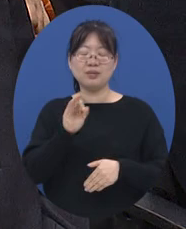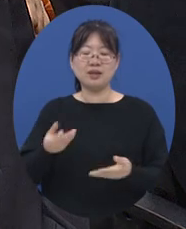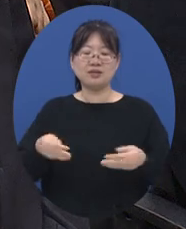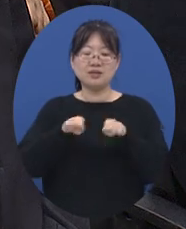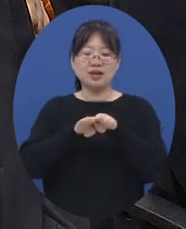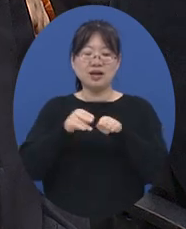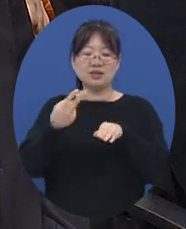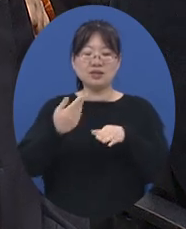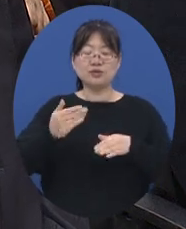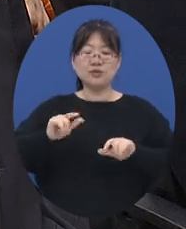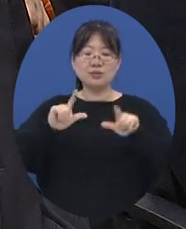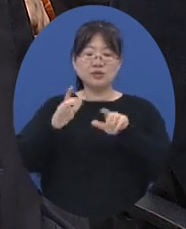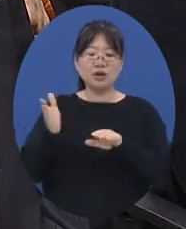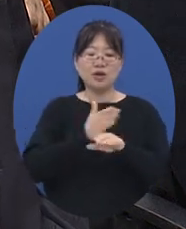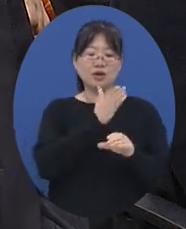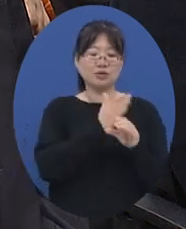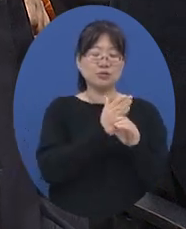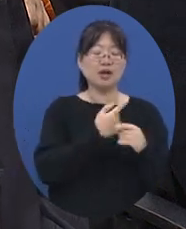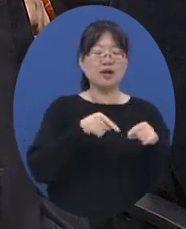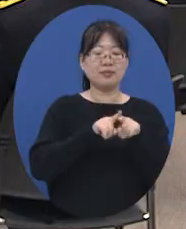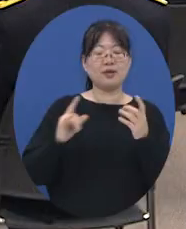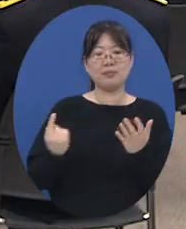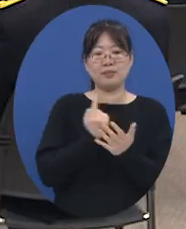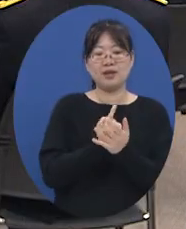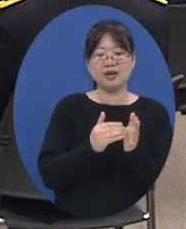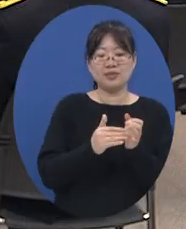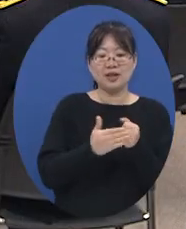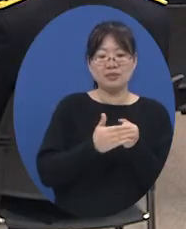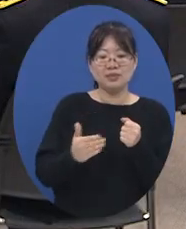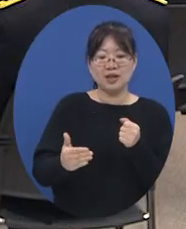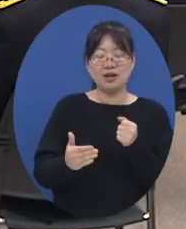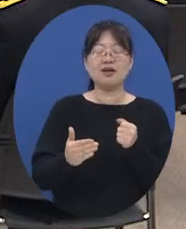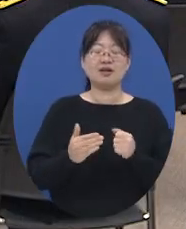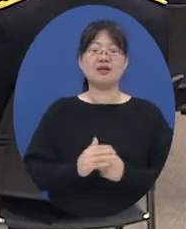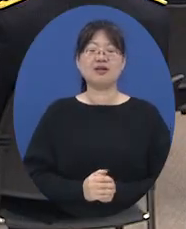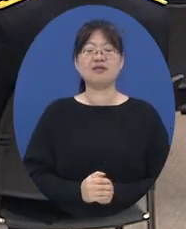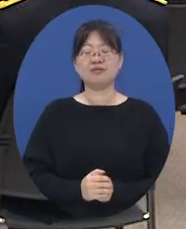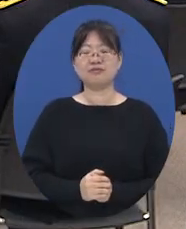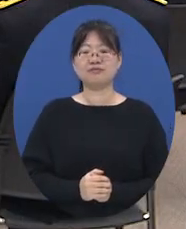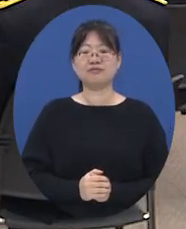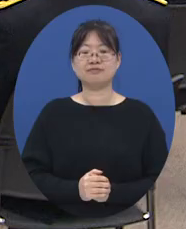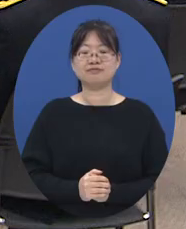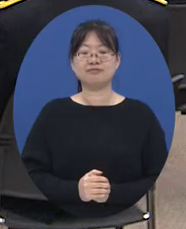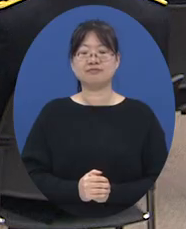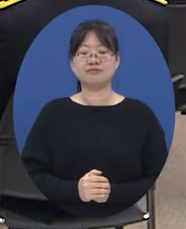2009년부터 수원 중부소방서와 통합해 수원소방서로 운영되어 왔습니다.